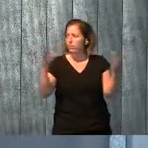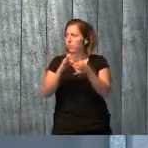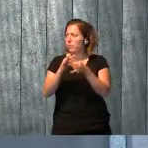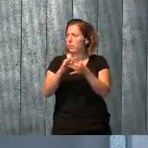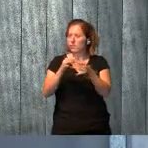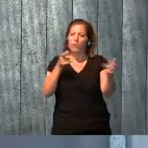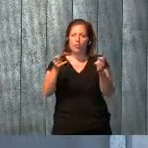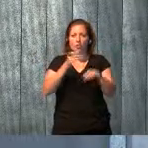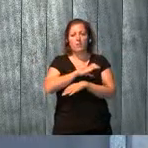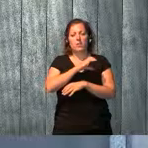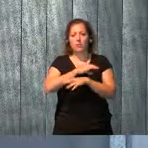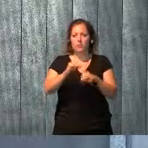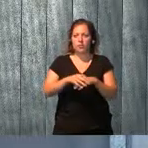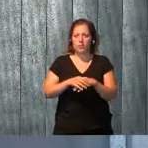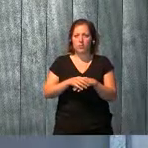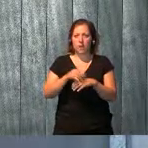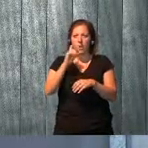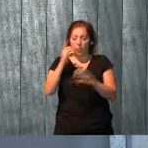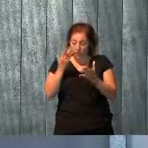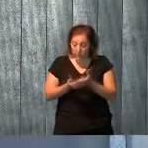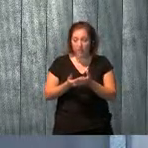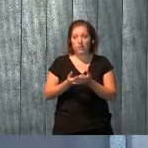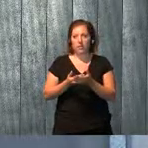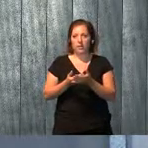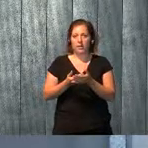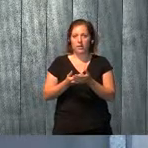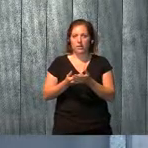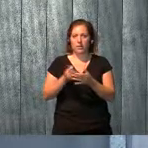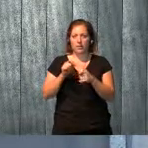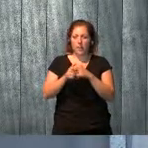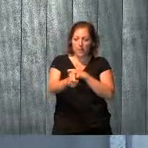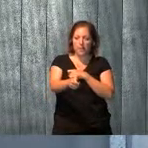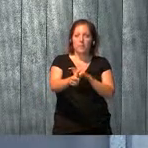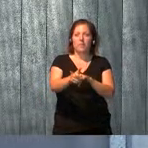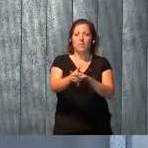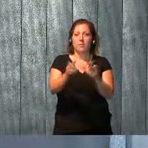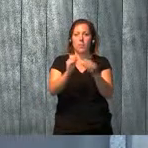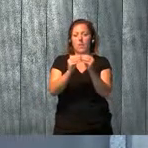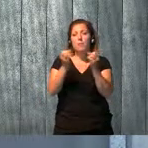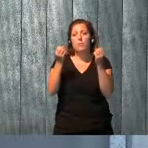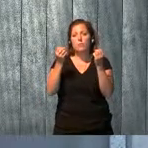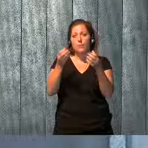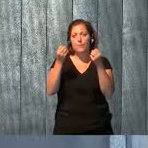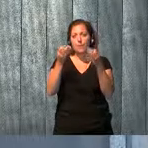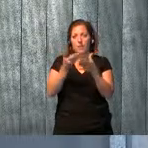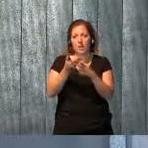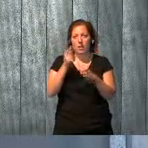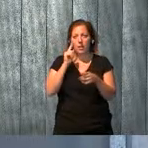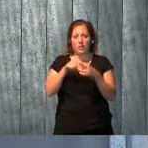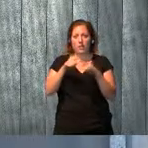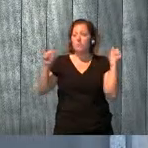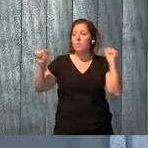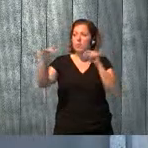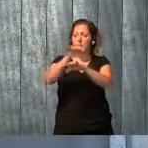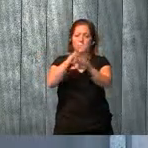ces populations-là qui génèrent la plupart donc des dégâts au niveau de l'environnement.